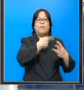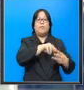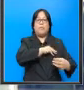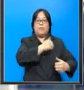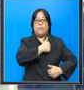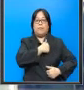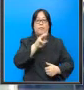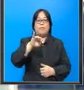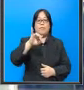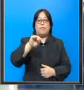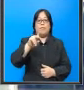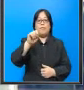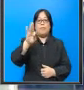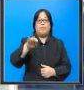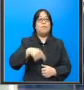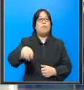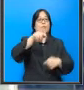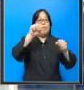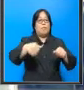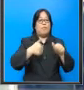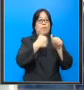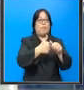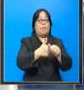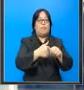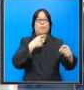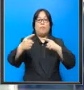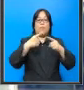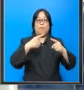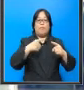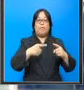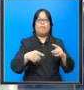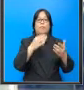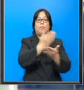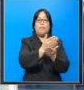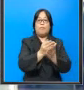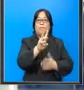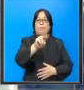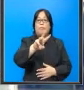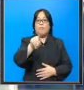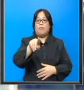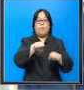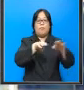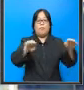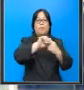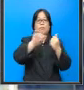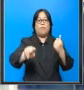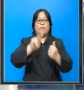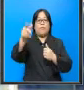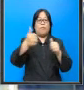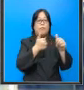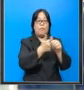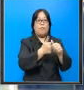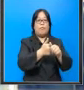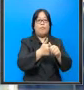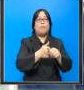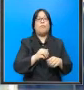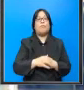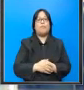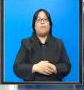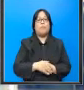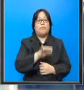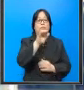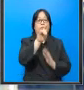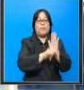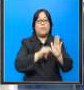ataupun hak pengangkutan ke rumah saya ingin menyentuh kosong 30100